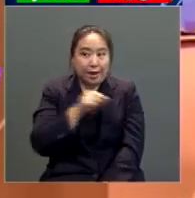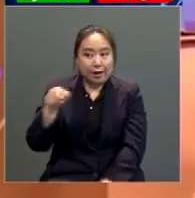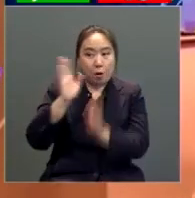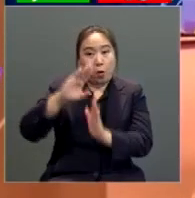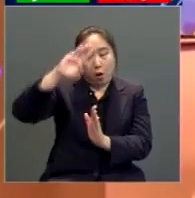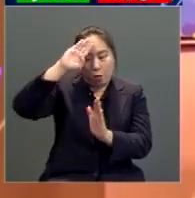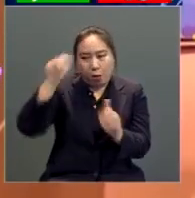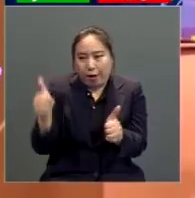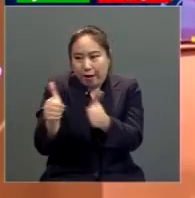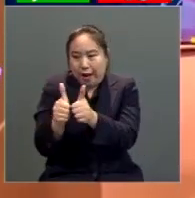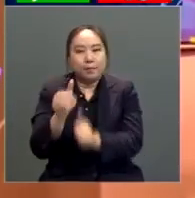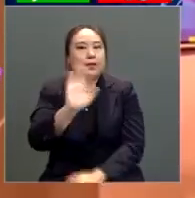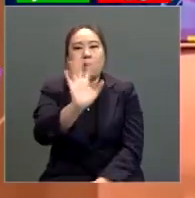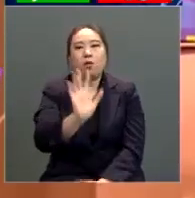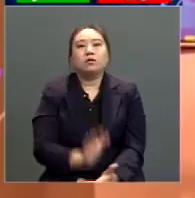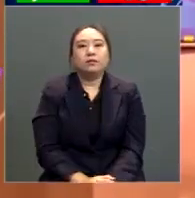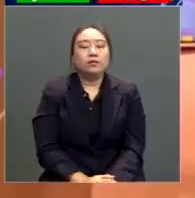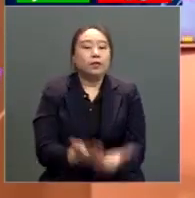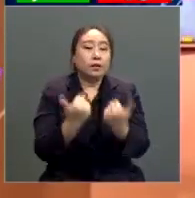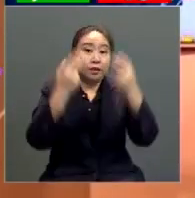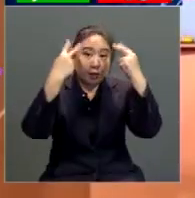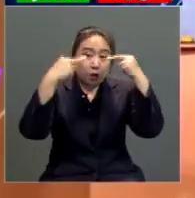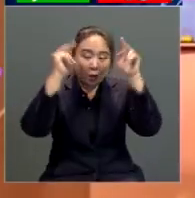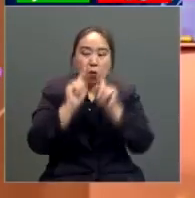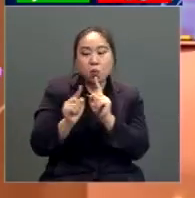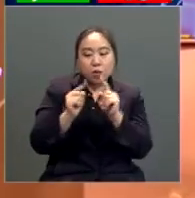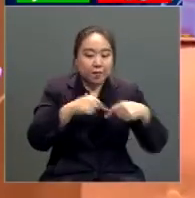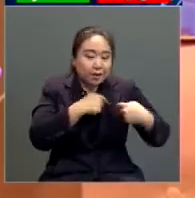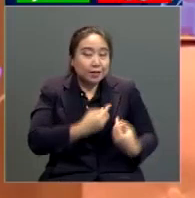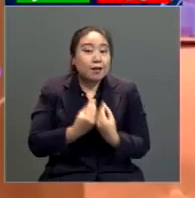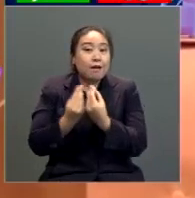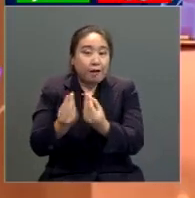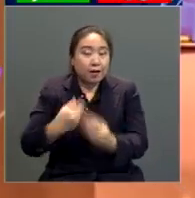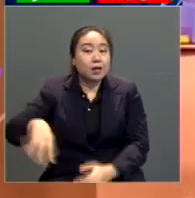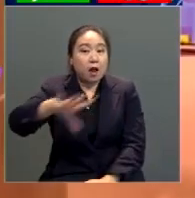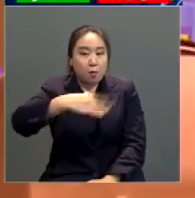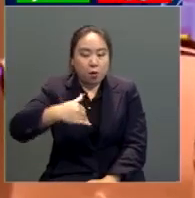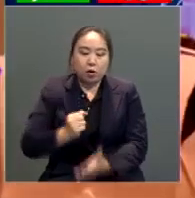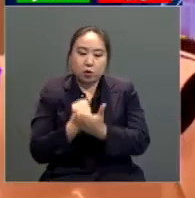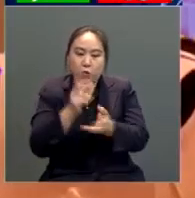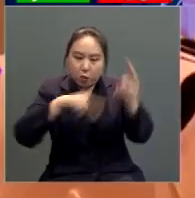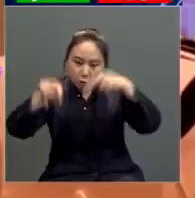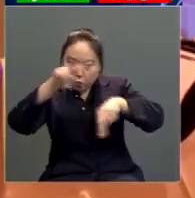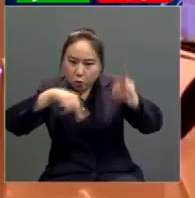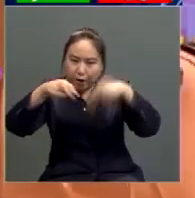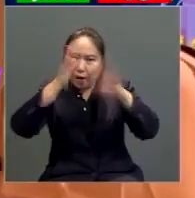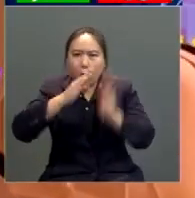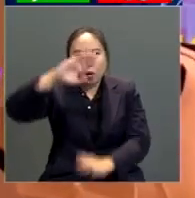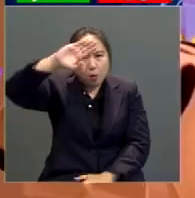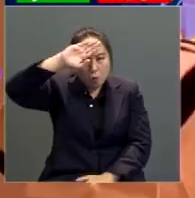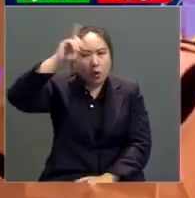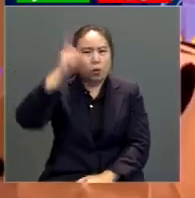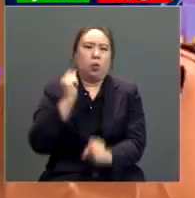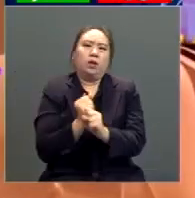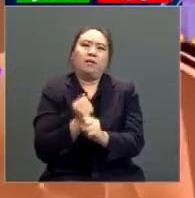ไข้ครับนายกรัฐมนตรียังได้พูดคุยให้กำลังใจกับทุกคนที่เป็นหลักในการดูแลรักษาผู้ป่วยซึ่งต้องเสียสละทำงาน